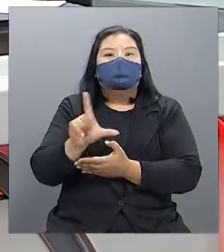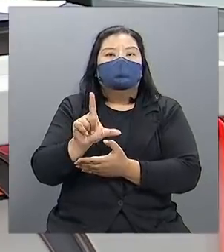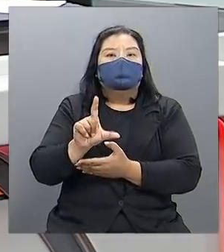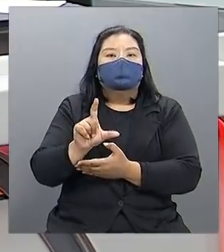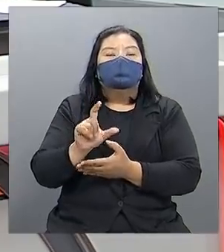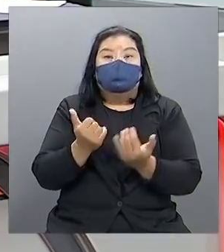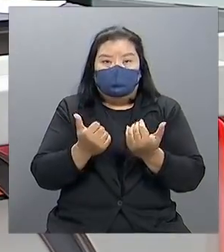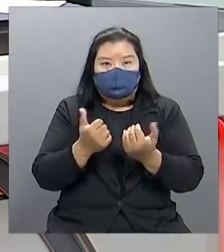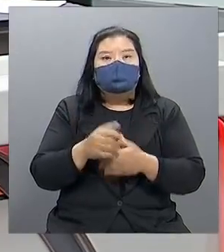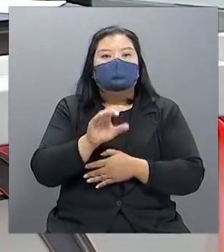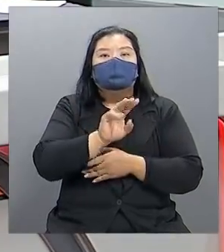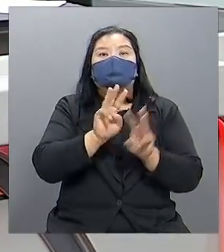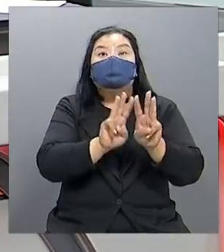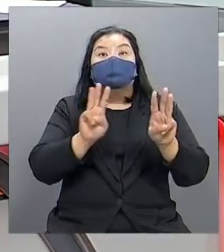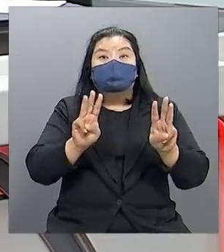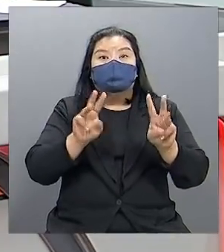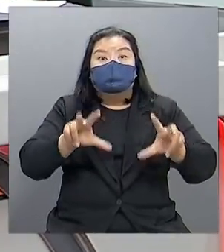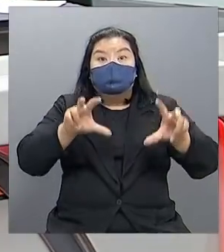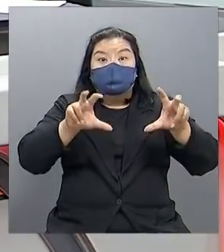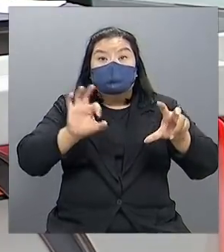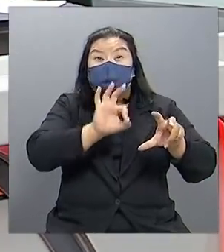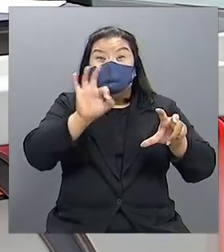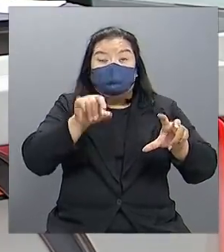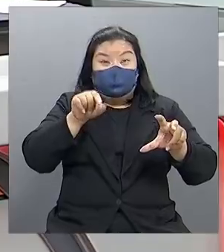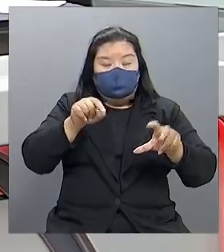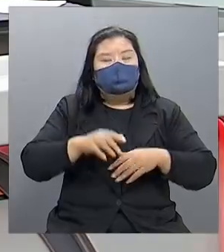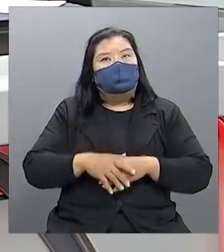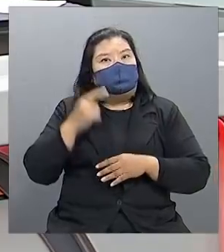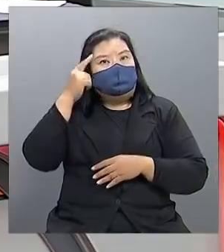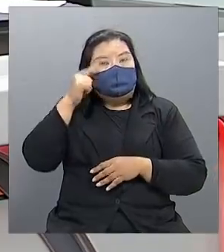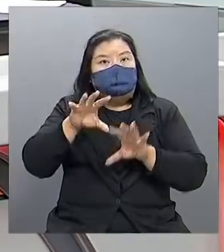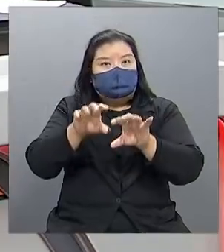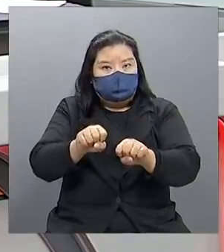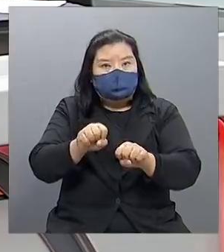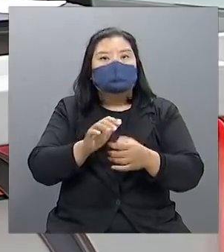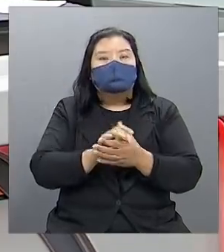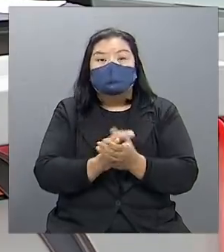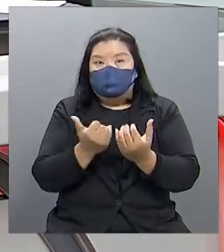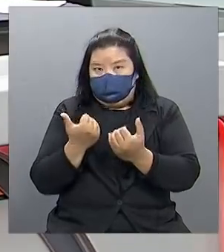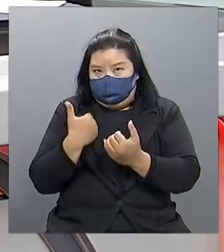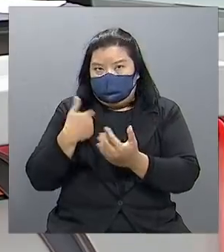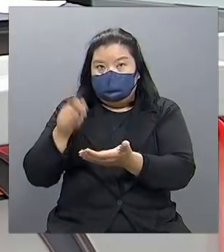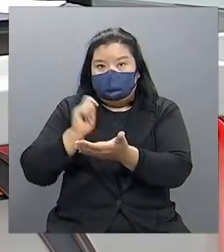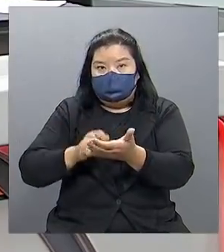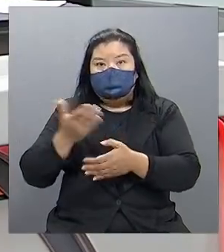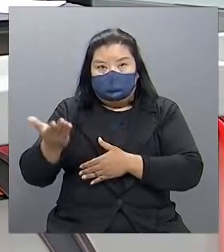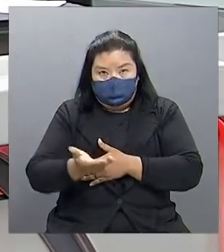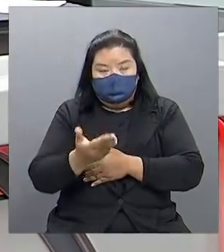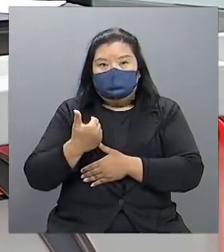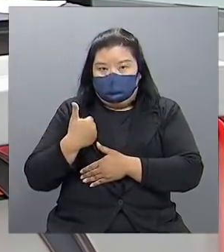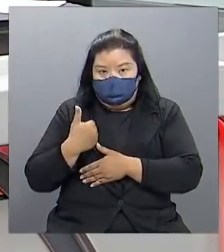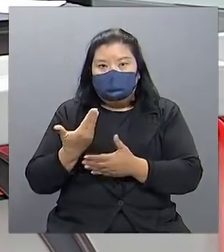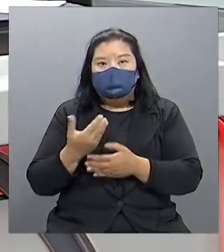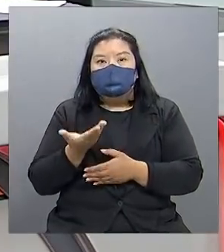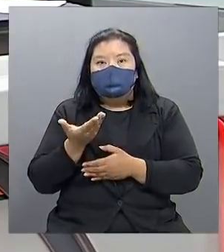ป็นแพลตฟอร์มเดียวที่ถูกดำเนินคดีไปมากที่สุดนะคะล่าสุดในวันนี้ศาลมีนัดไต่สวนคำร้องของรัฐที่ต้องการจะปิดเว็บ